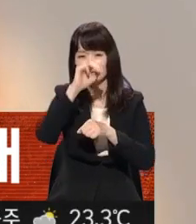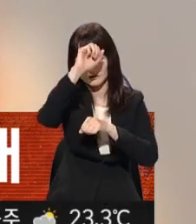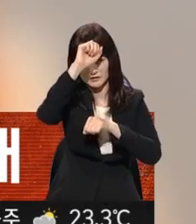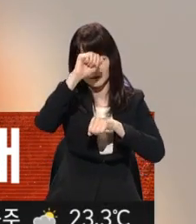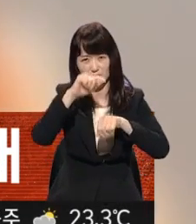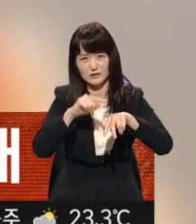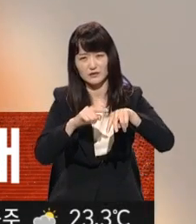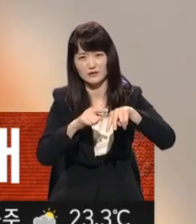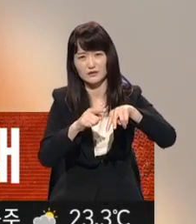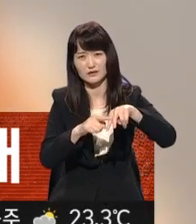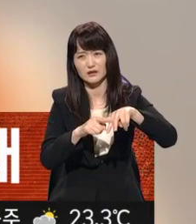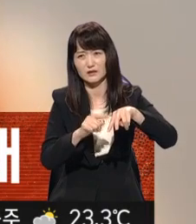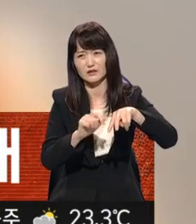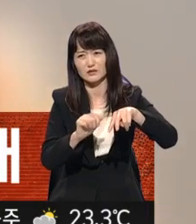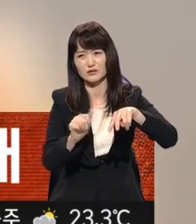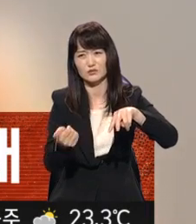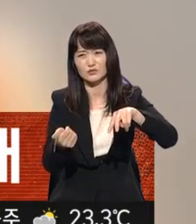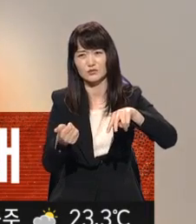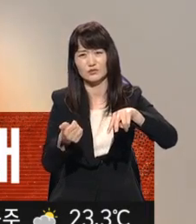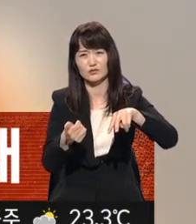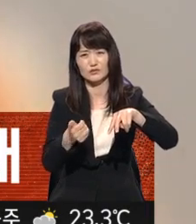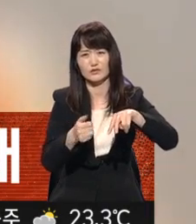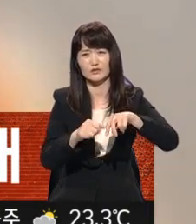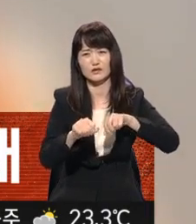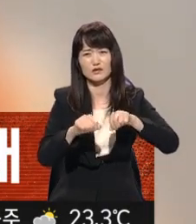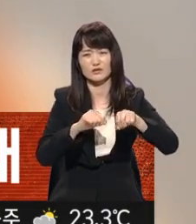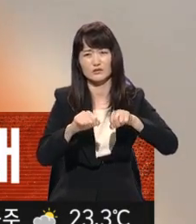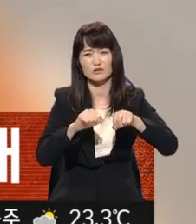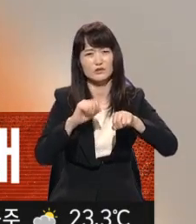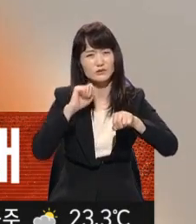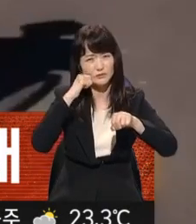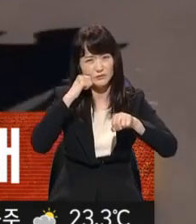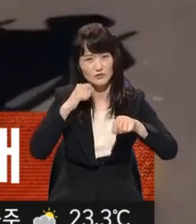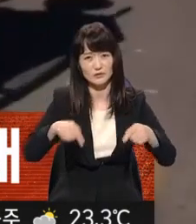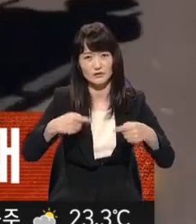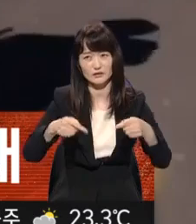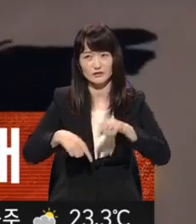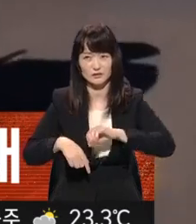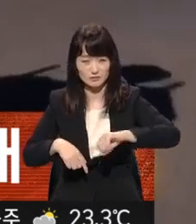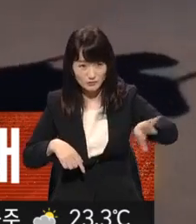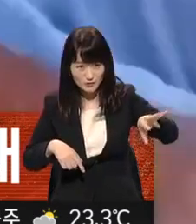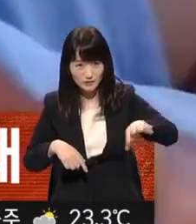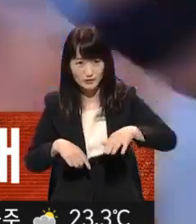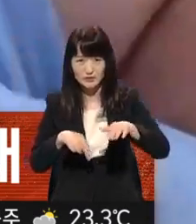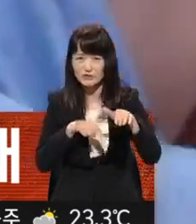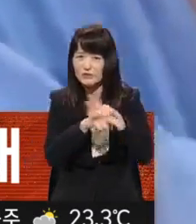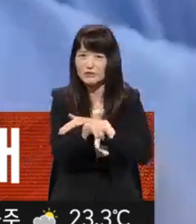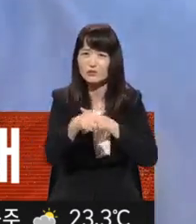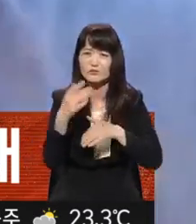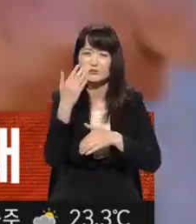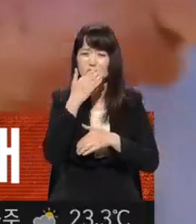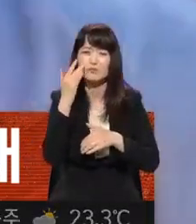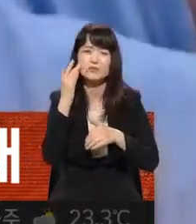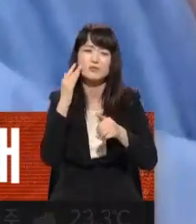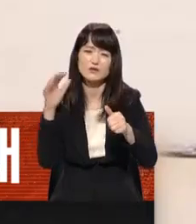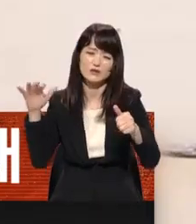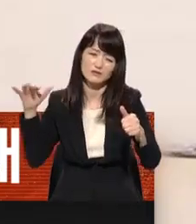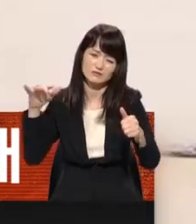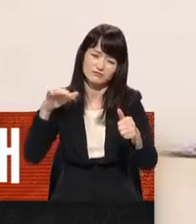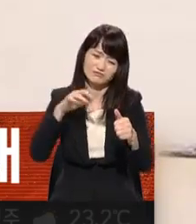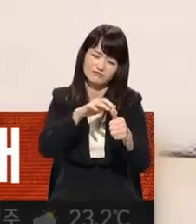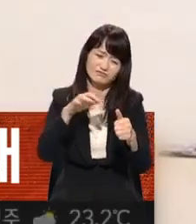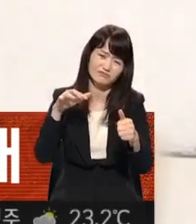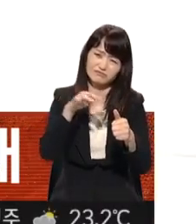다리를 잃어서 움직이는 것도 쉽지가 않은 상황이었습니다. 휠체어까지 버려가면서 도망을 쳤지만 벌들의 공격을 피할 수는 없었던